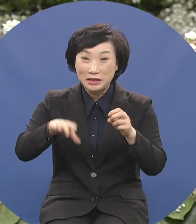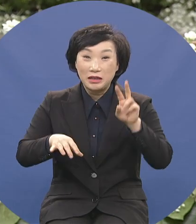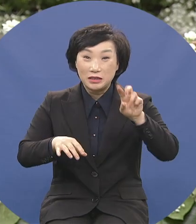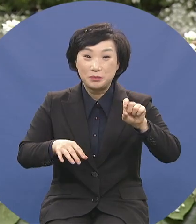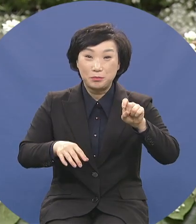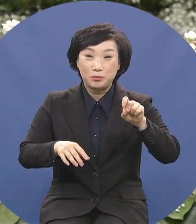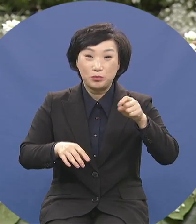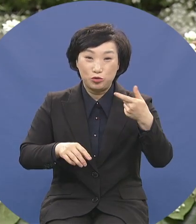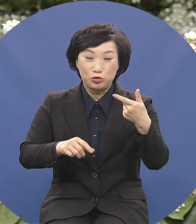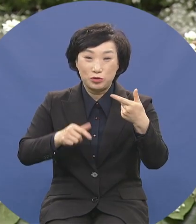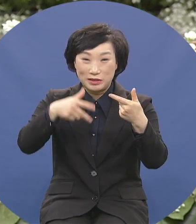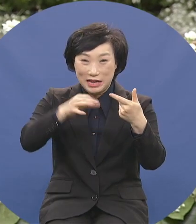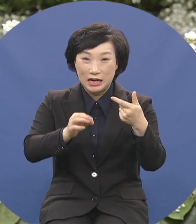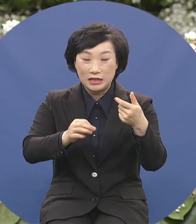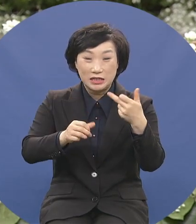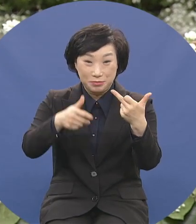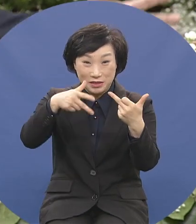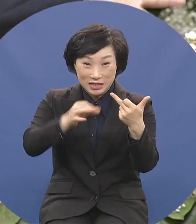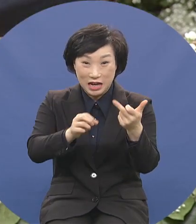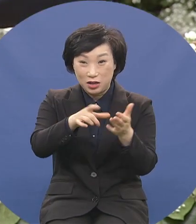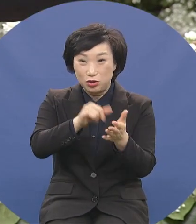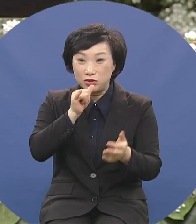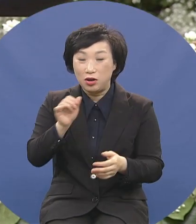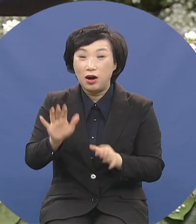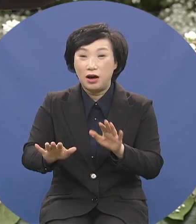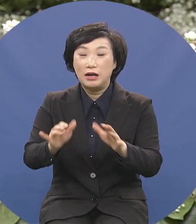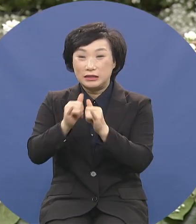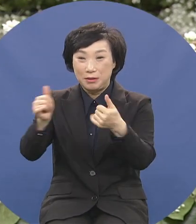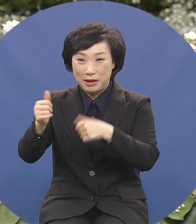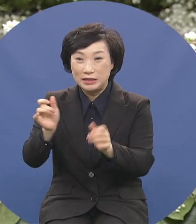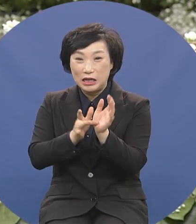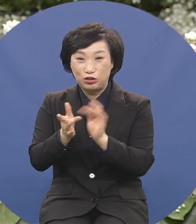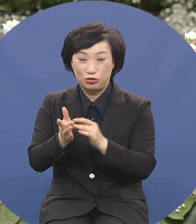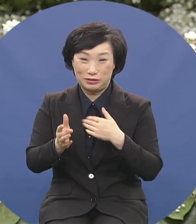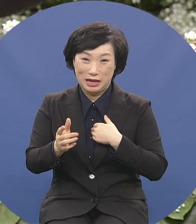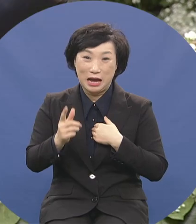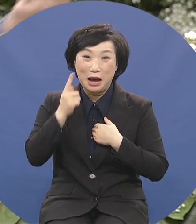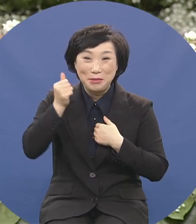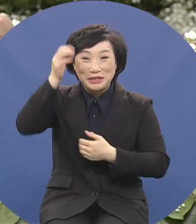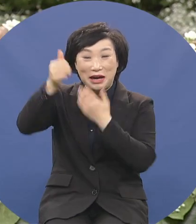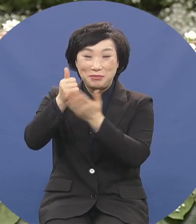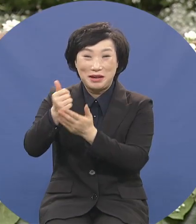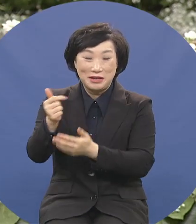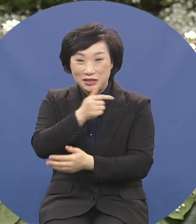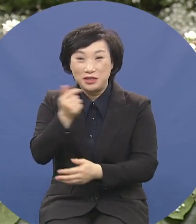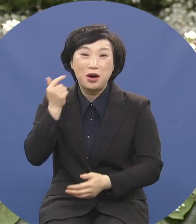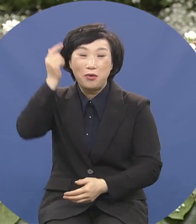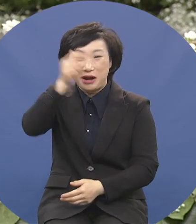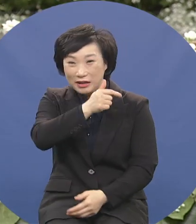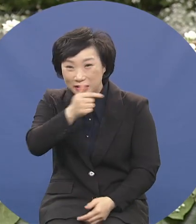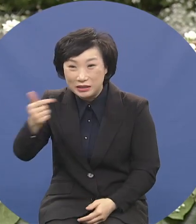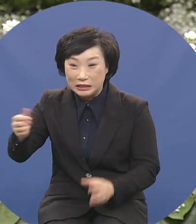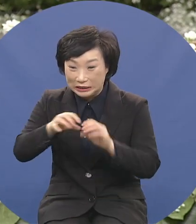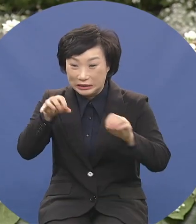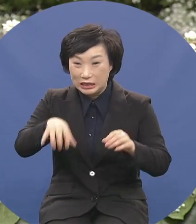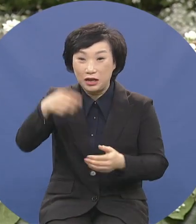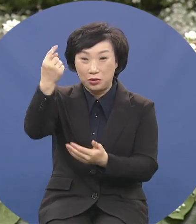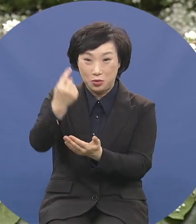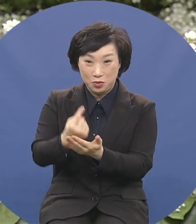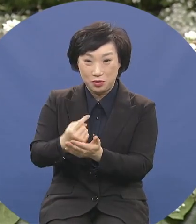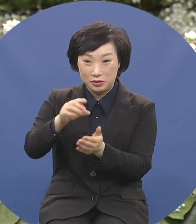17절에 인자가 아버지의 큰 영광으로 이 땅에 오실